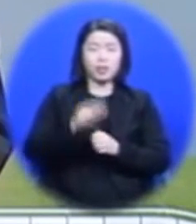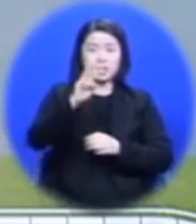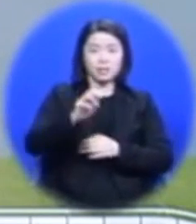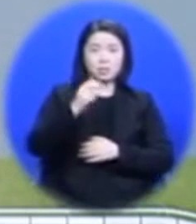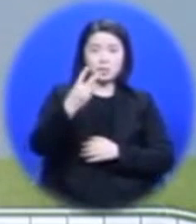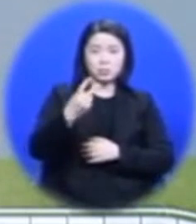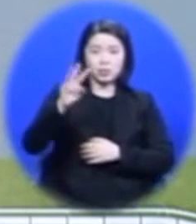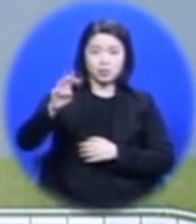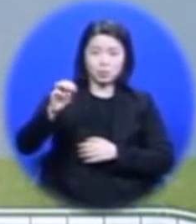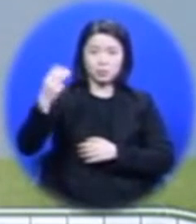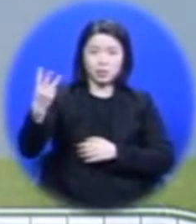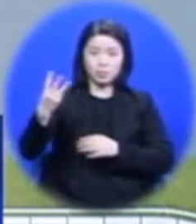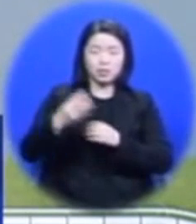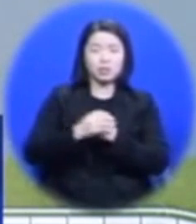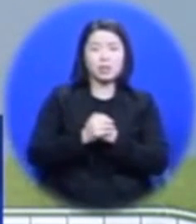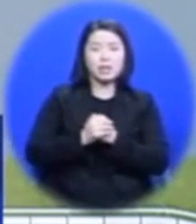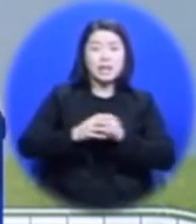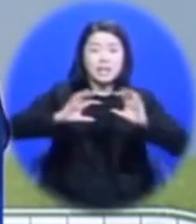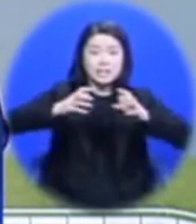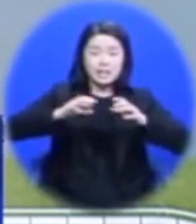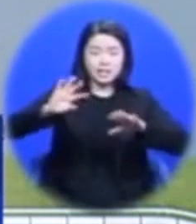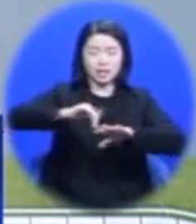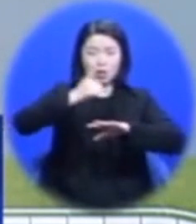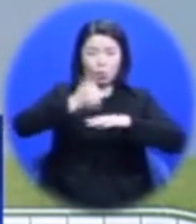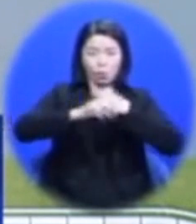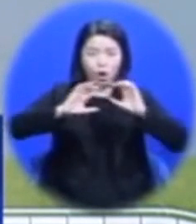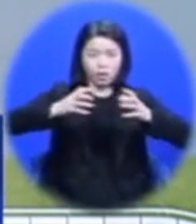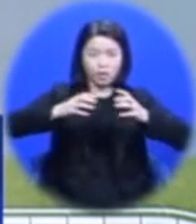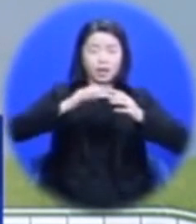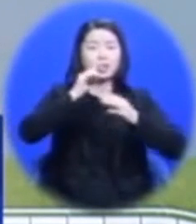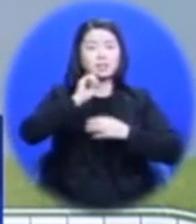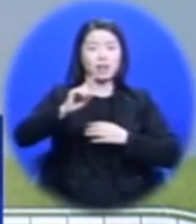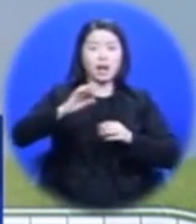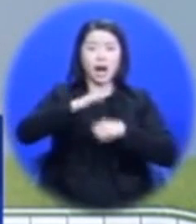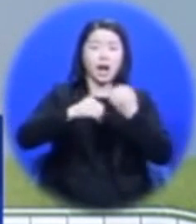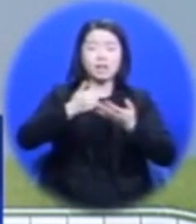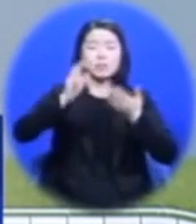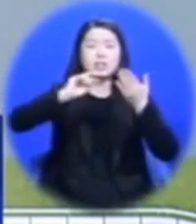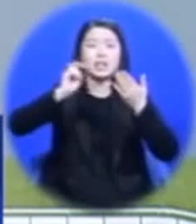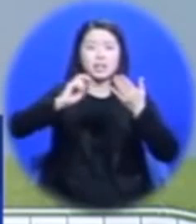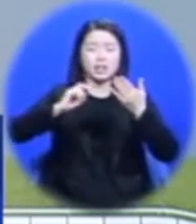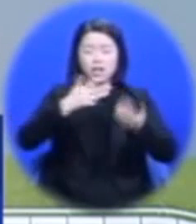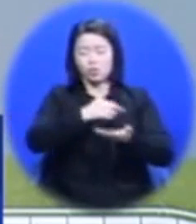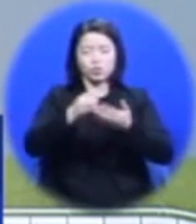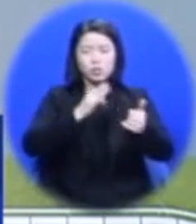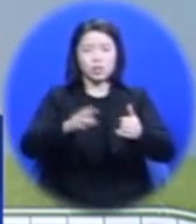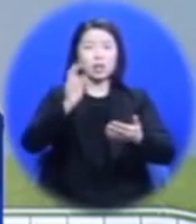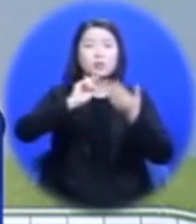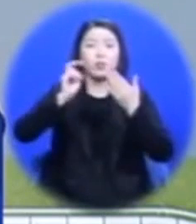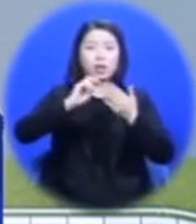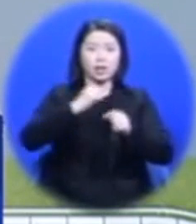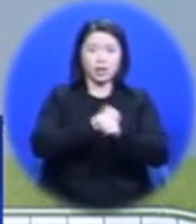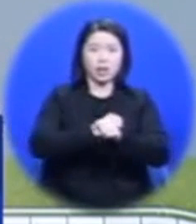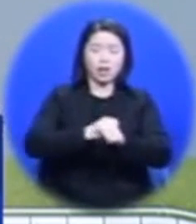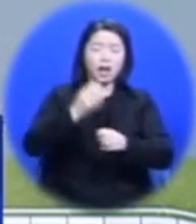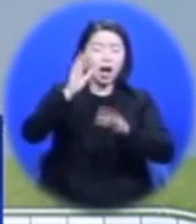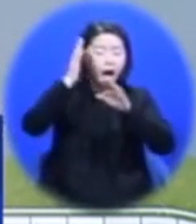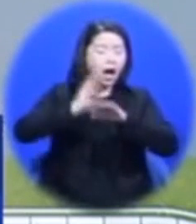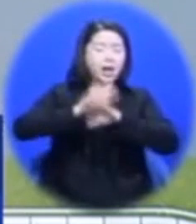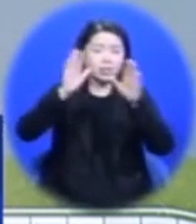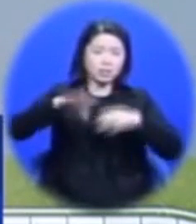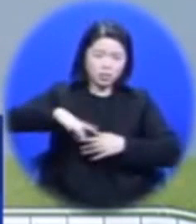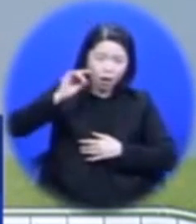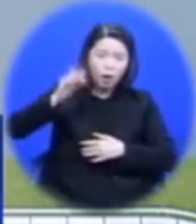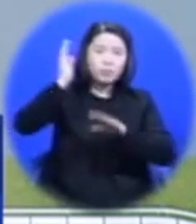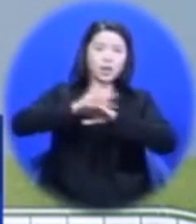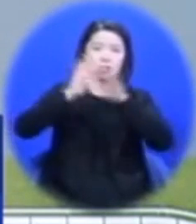32절, 33절에 세상의 왕국들아 하나님을 찬양하여라. 주님께 노래하여라. 하늘 태고의 하늘을